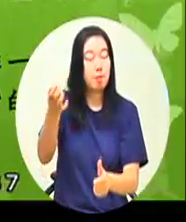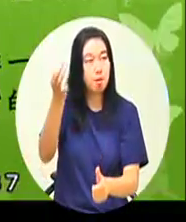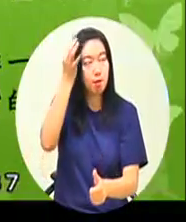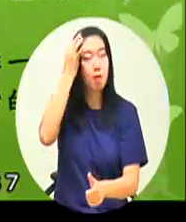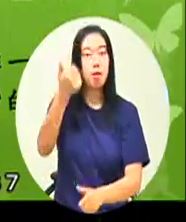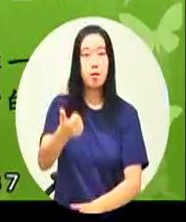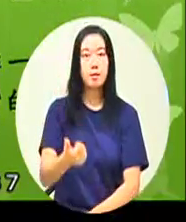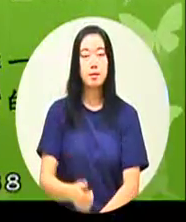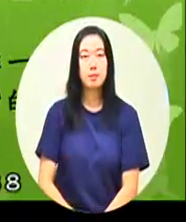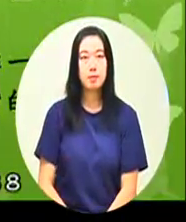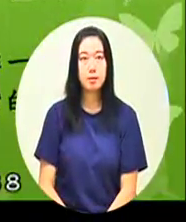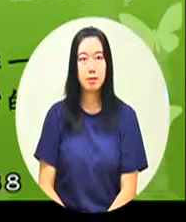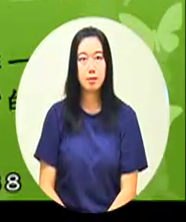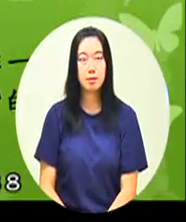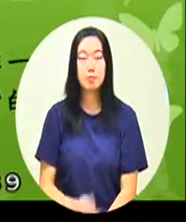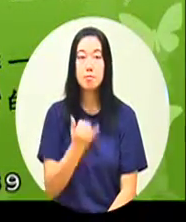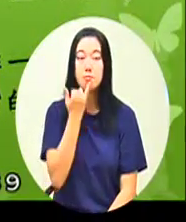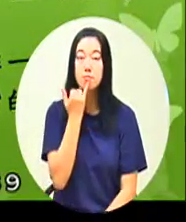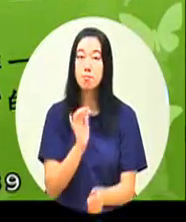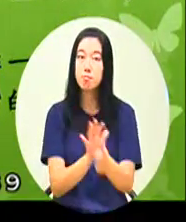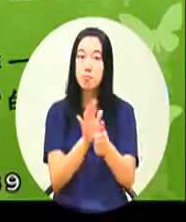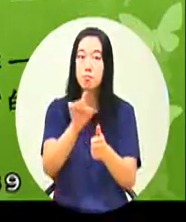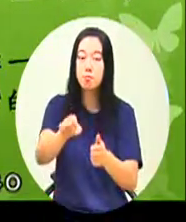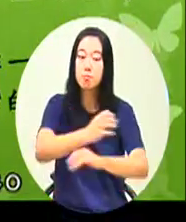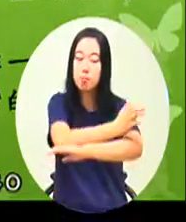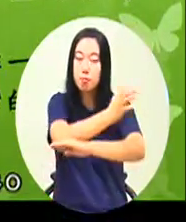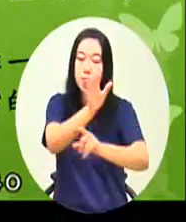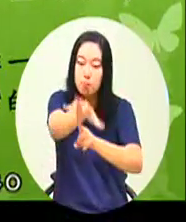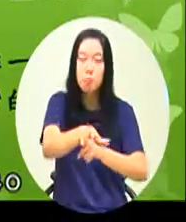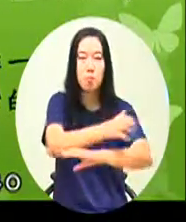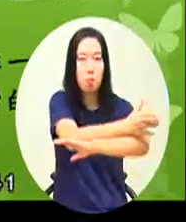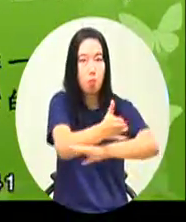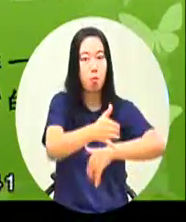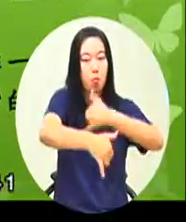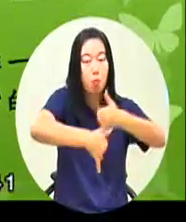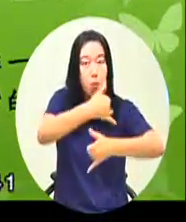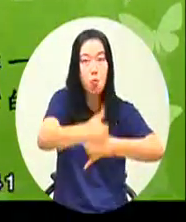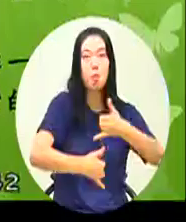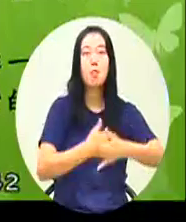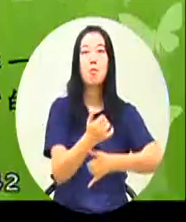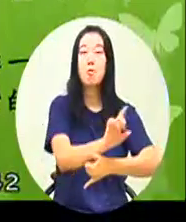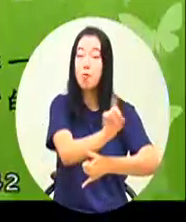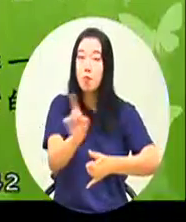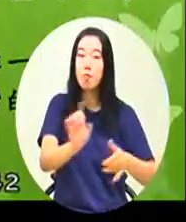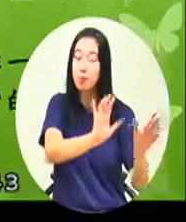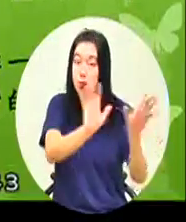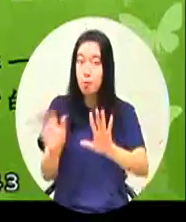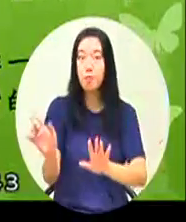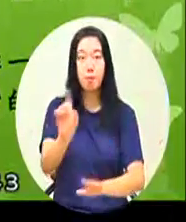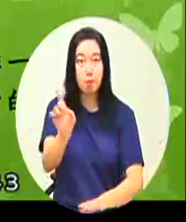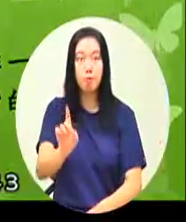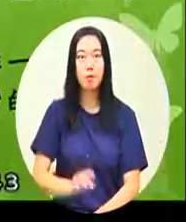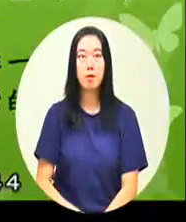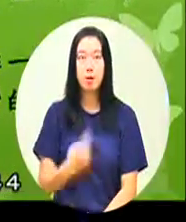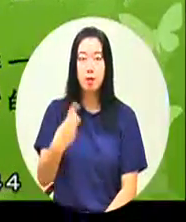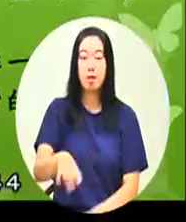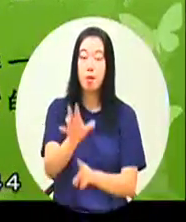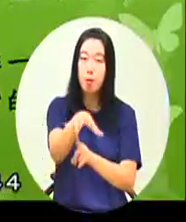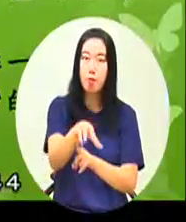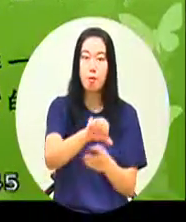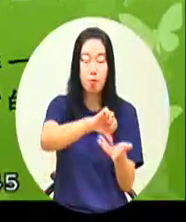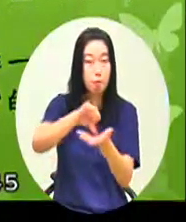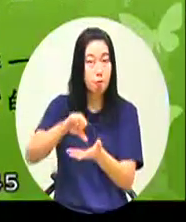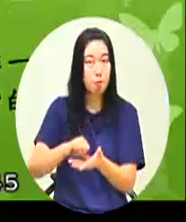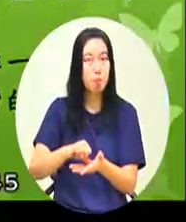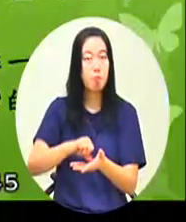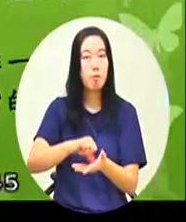囡仔伫咱的农村的一寡生活过程呢，比如讲咱的农业的一寡相关的信息呢，会当